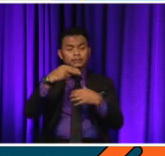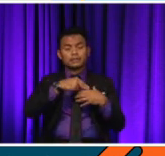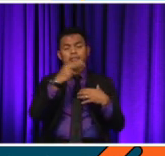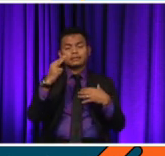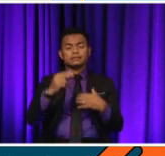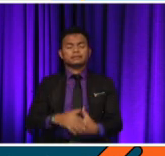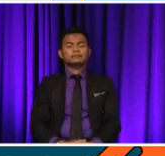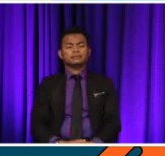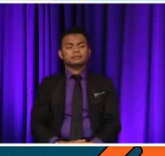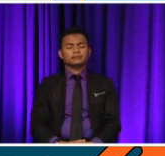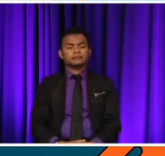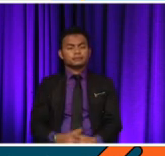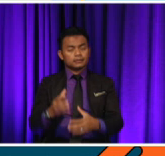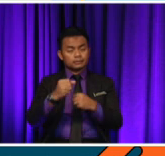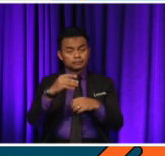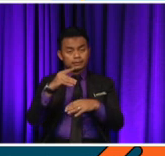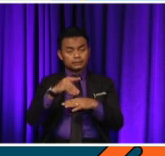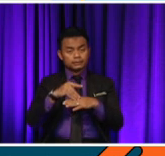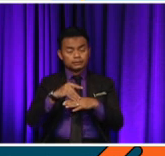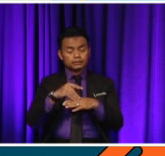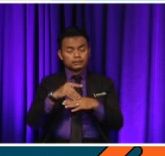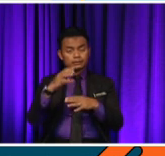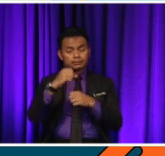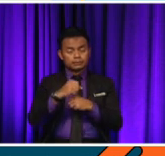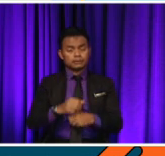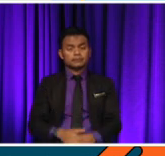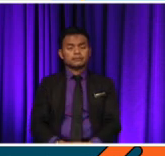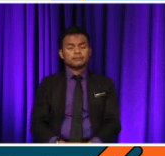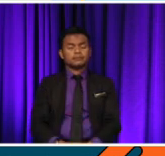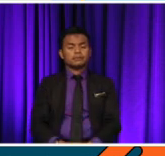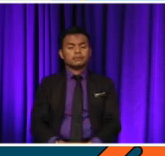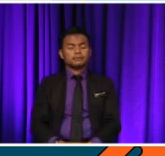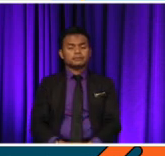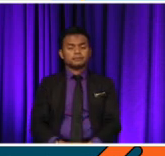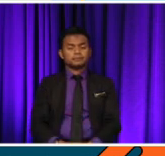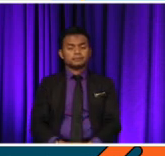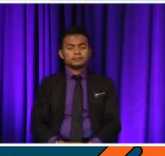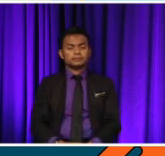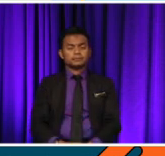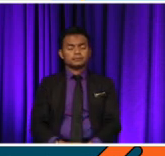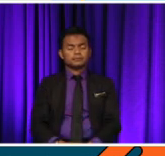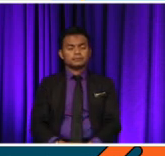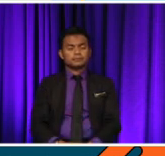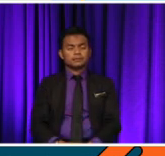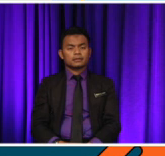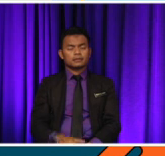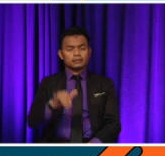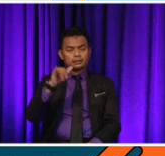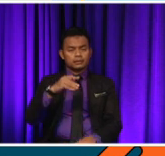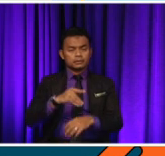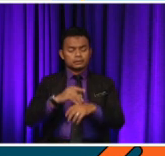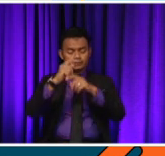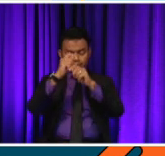tadi dapat dicapai yang dirancang dapat dicapai eee tahap satu gadget yang ditetapkan mencapai